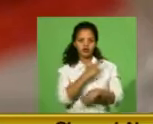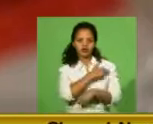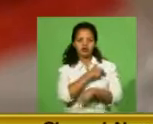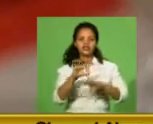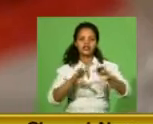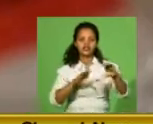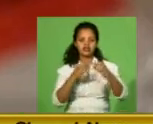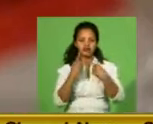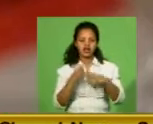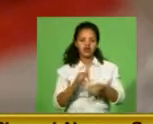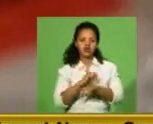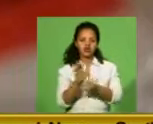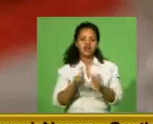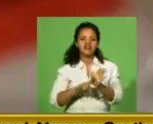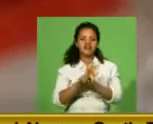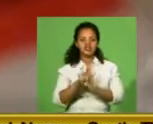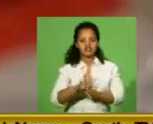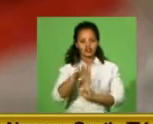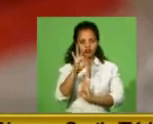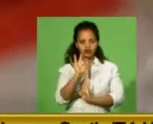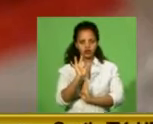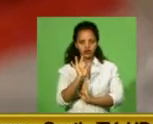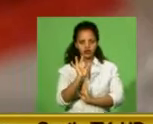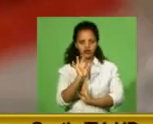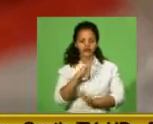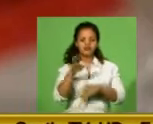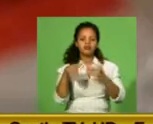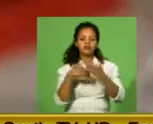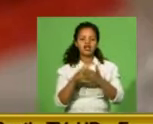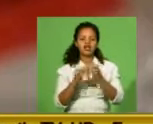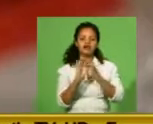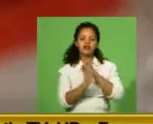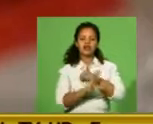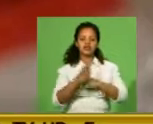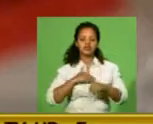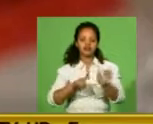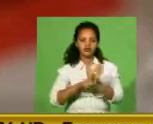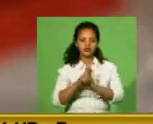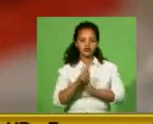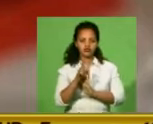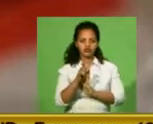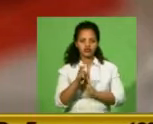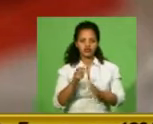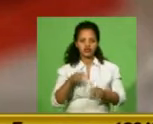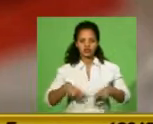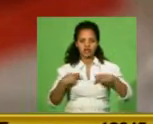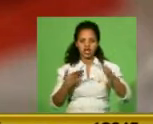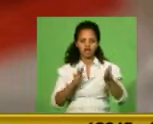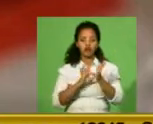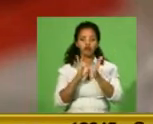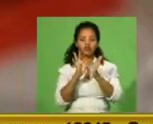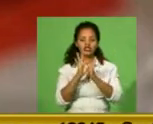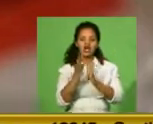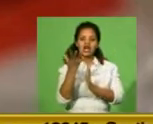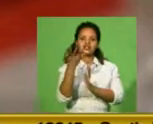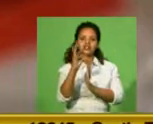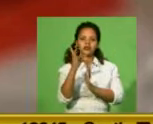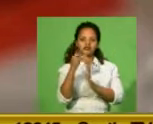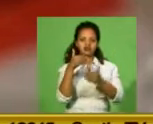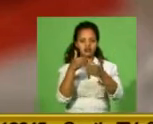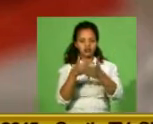በተደረገ ምርመራ የኮሮና ቫይረስ ተገኝቶባቸዋል። በአጠቃላይ በሀገራችን በቫይረሱ ህይወታቸው ያለፉ ሰዎች ቁጥርም 17